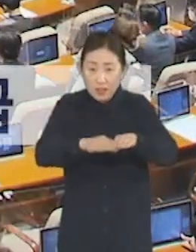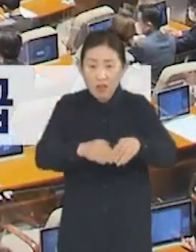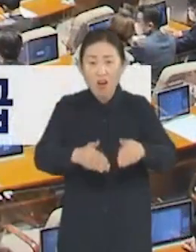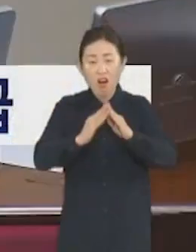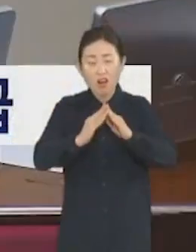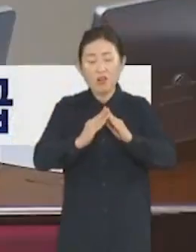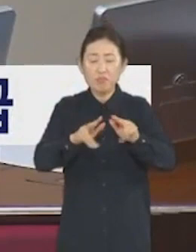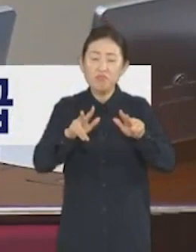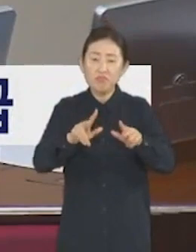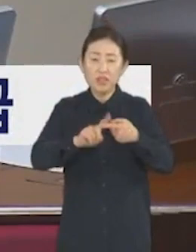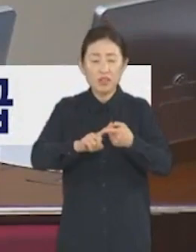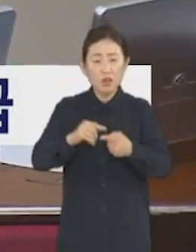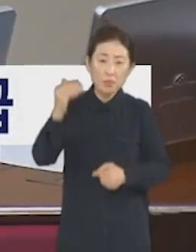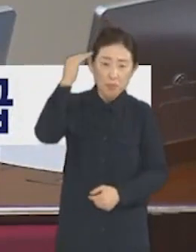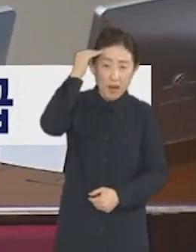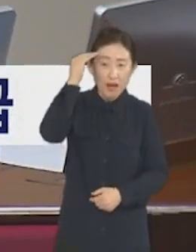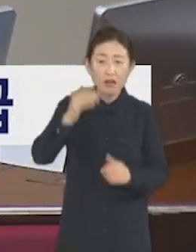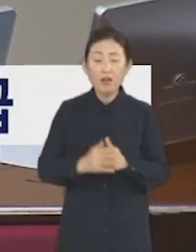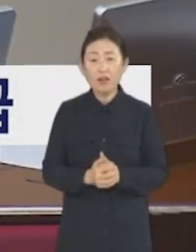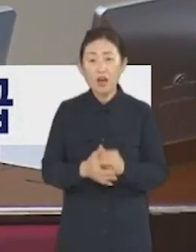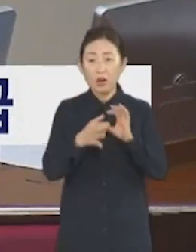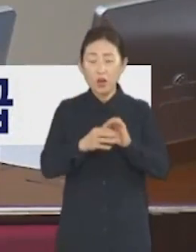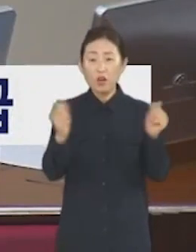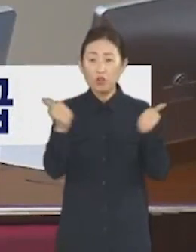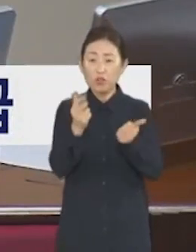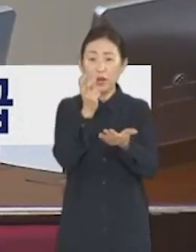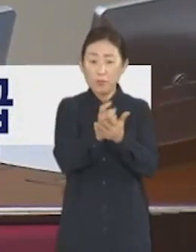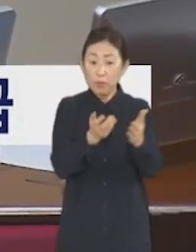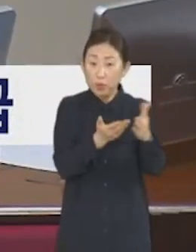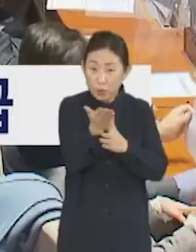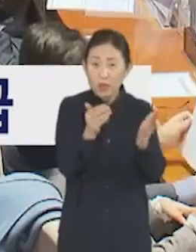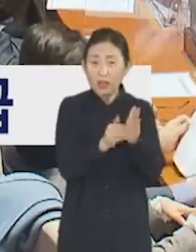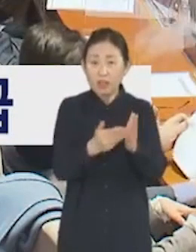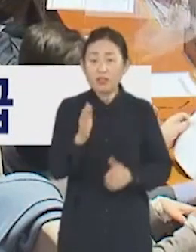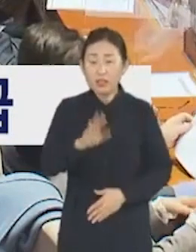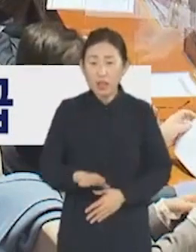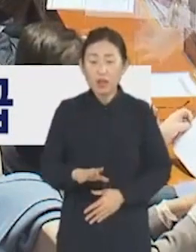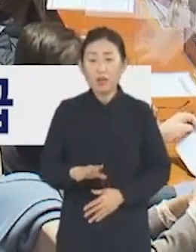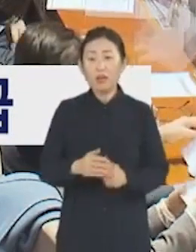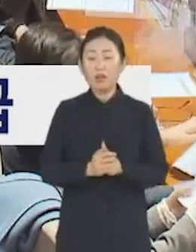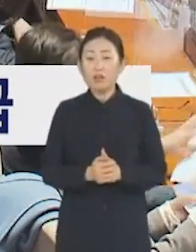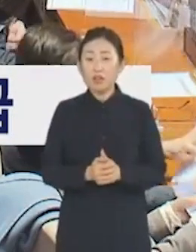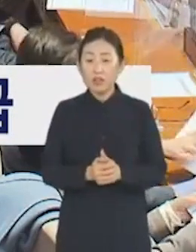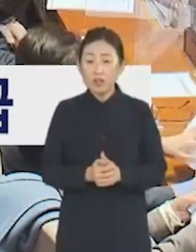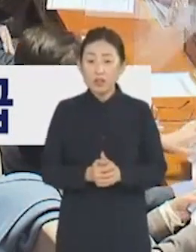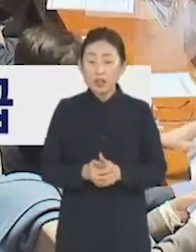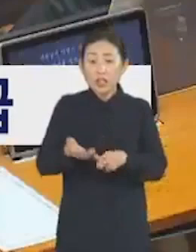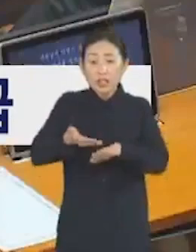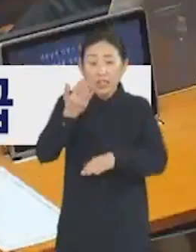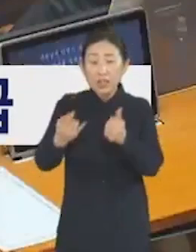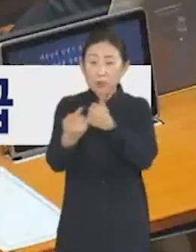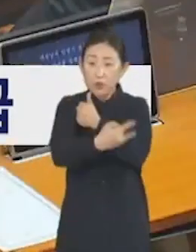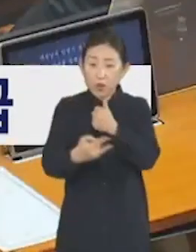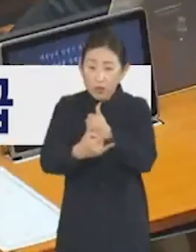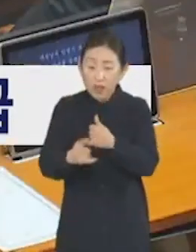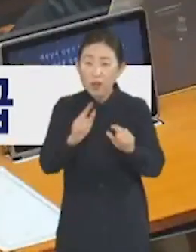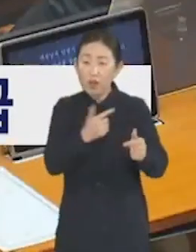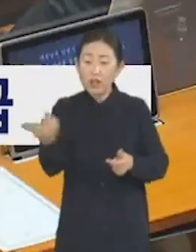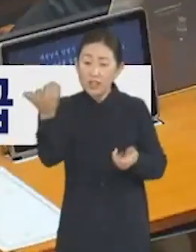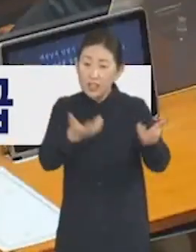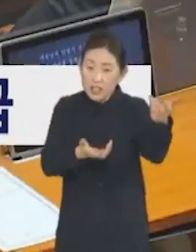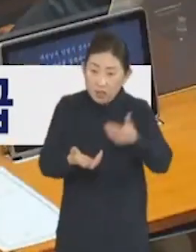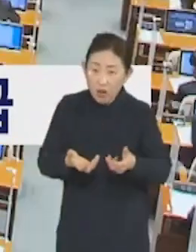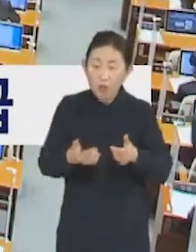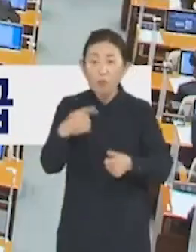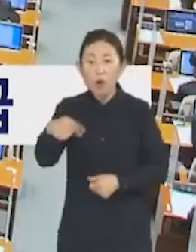잡혔습니다. 세종의사당 건립과 관련한 국회법은 통과했지만 국회 세종의사당 이전 대상 등 사업의 방향과